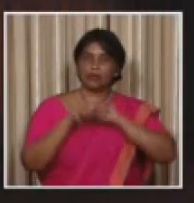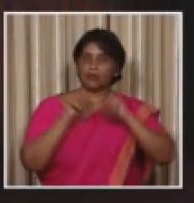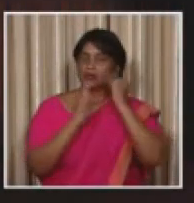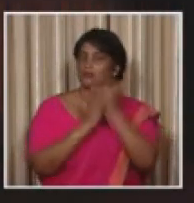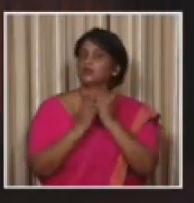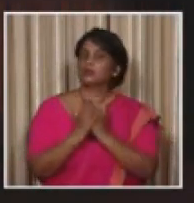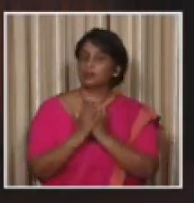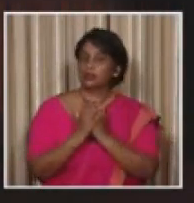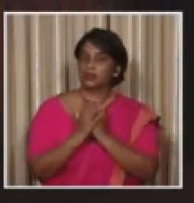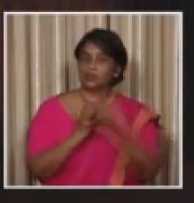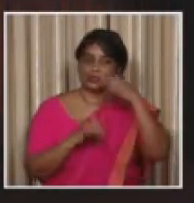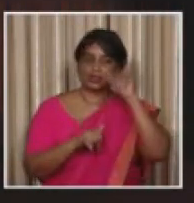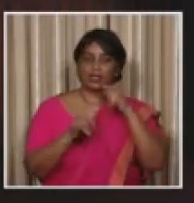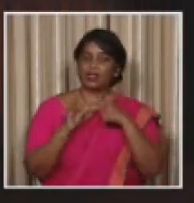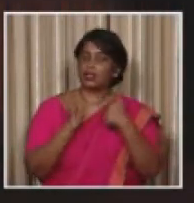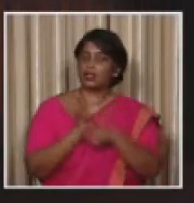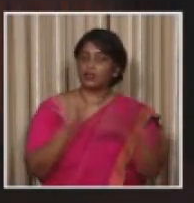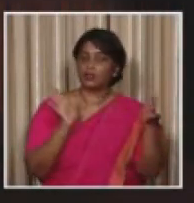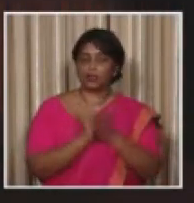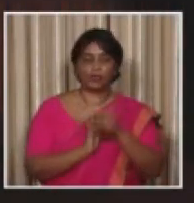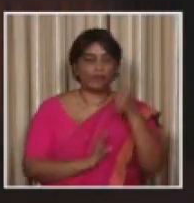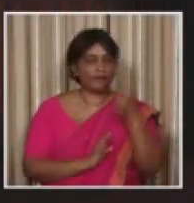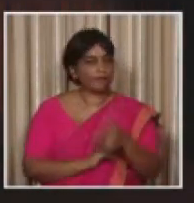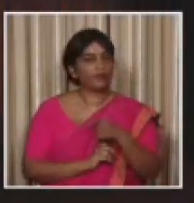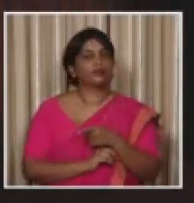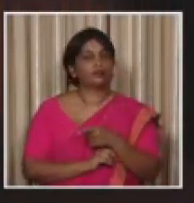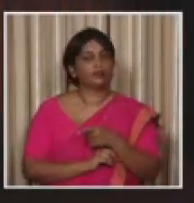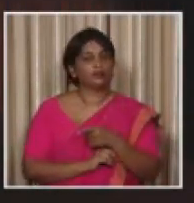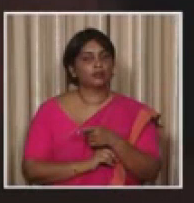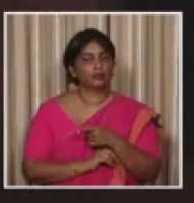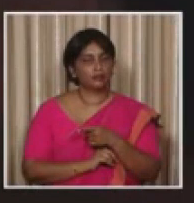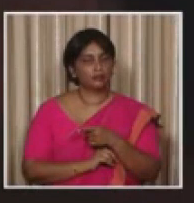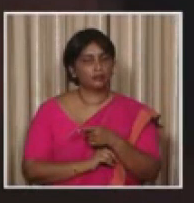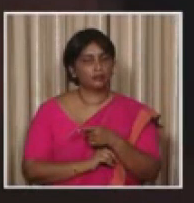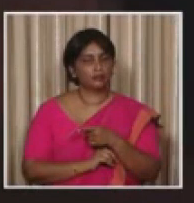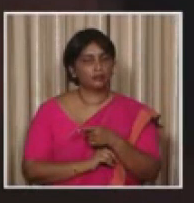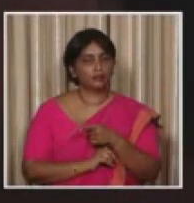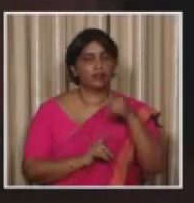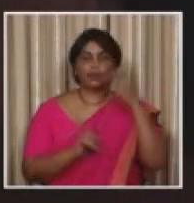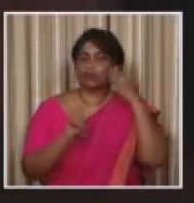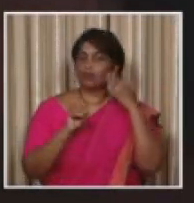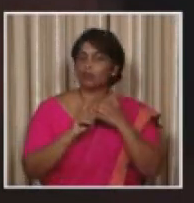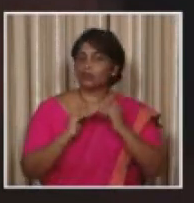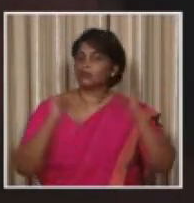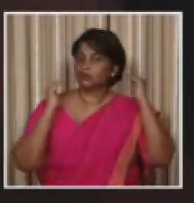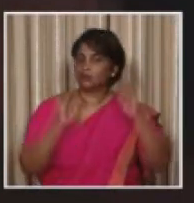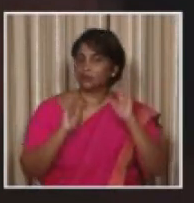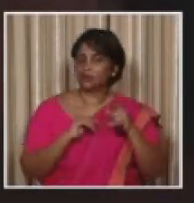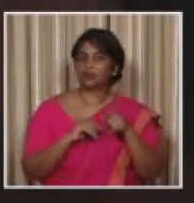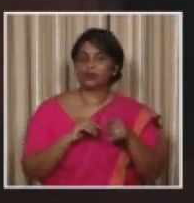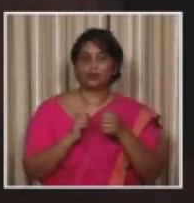සංග්‍රහය ආයුර්වේද පඬිතර එකතු කරන වැදගත්කම සහ ඒ ඒ තත්ත්වයේ ඉහළ නැංවීම සඳහා